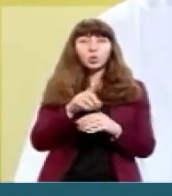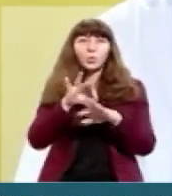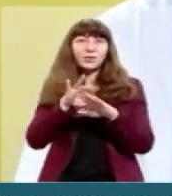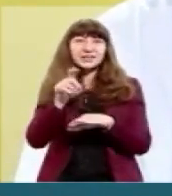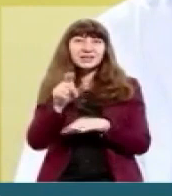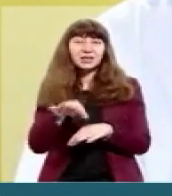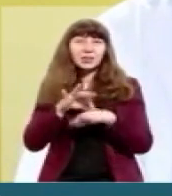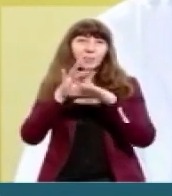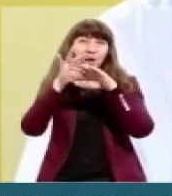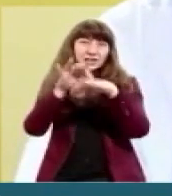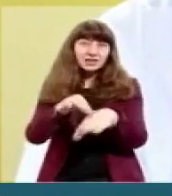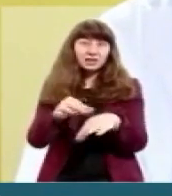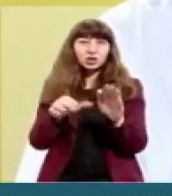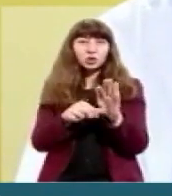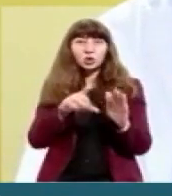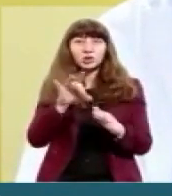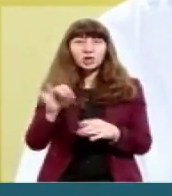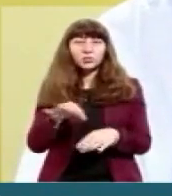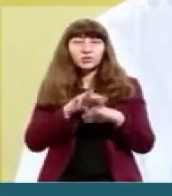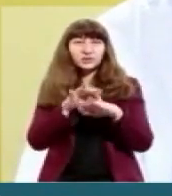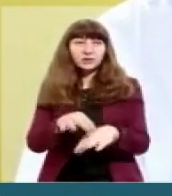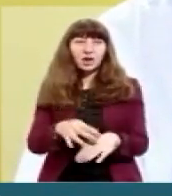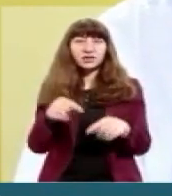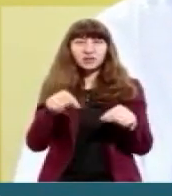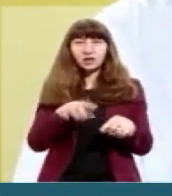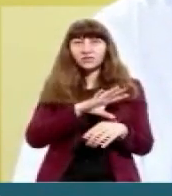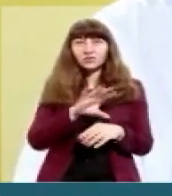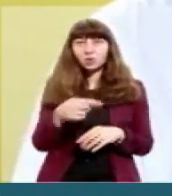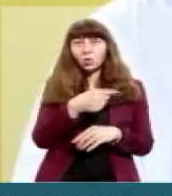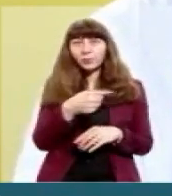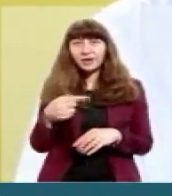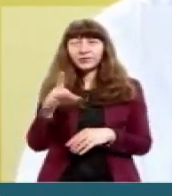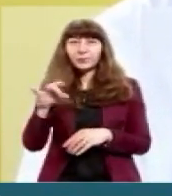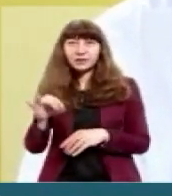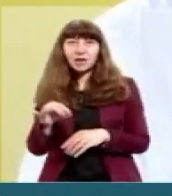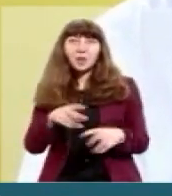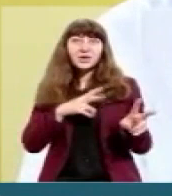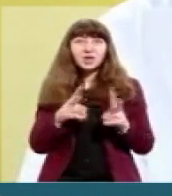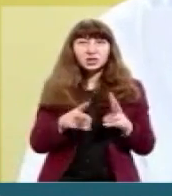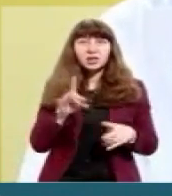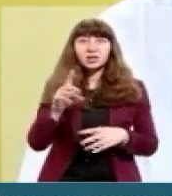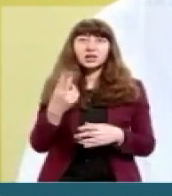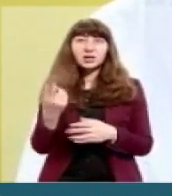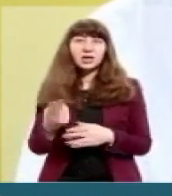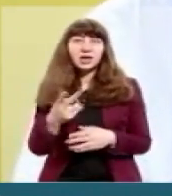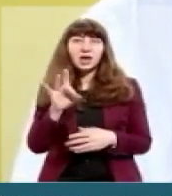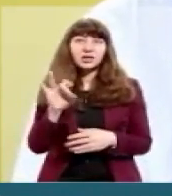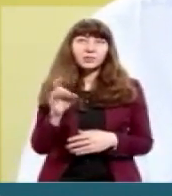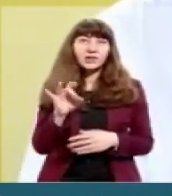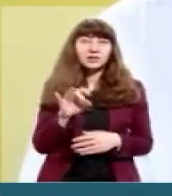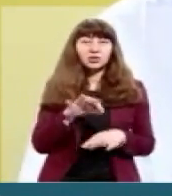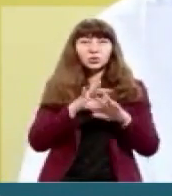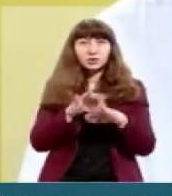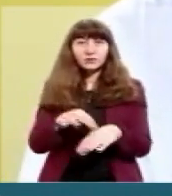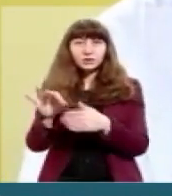на 6-й этаж, перевести его, переложить. Здесь все на 1-м этаже, от операционной до реанимации. Только больной завозится на каталке